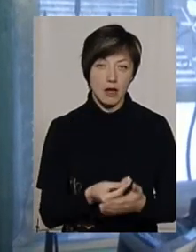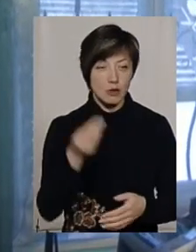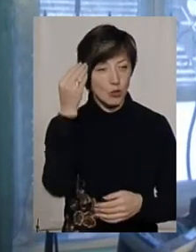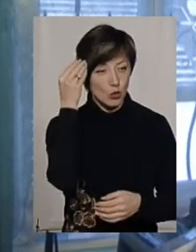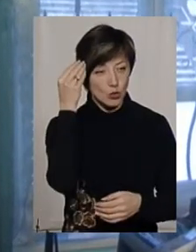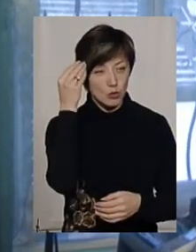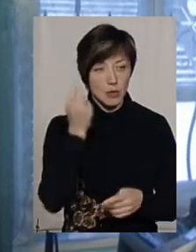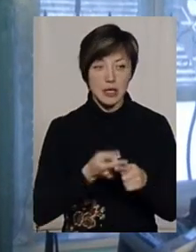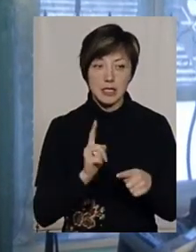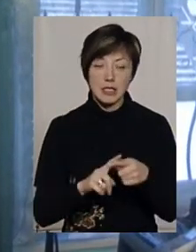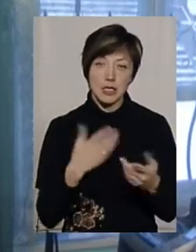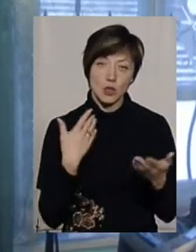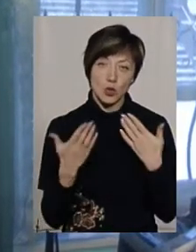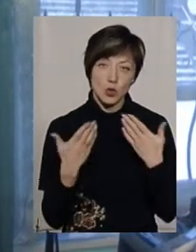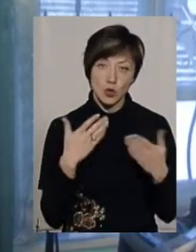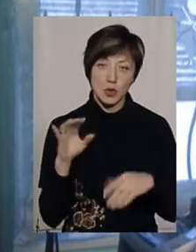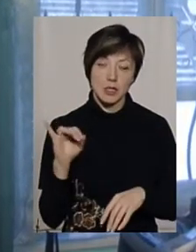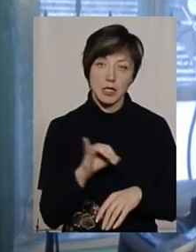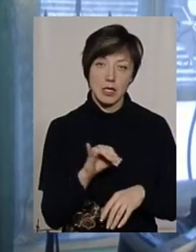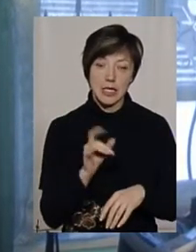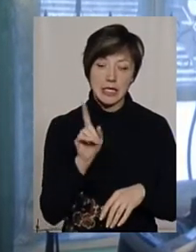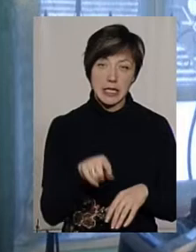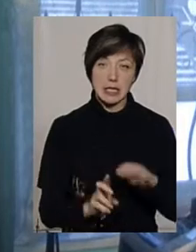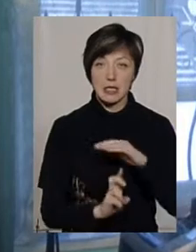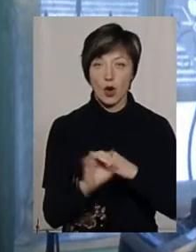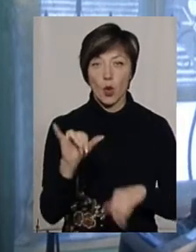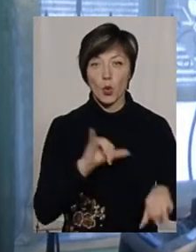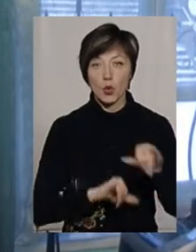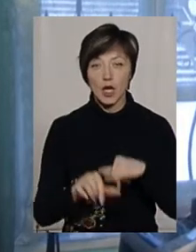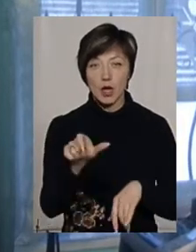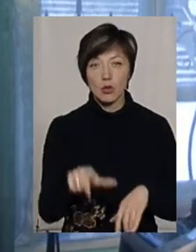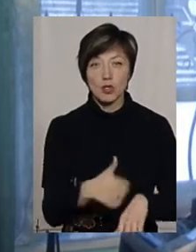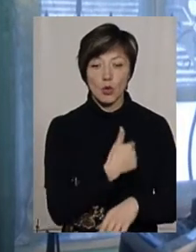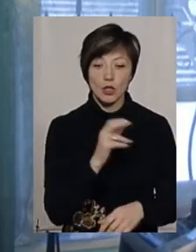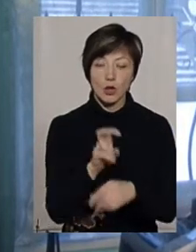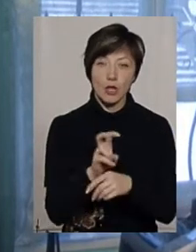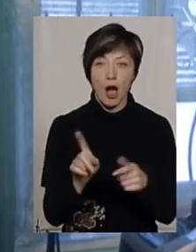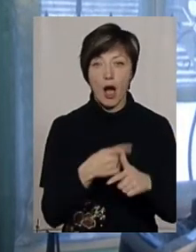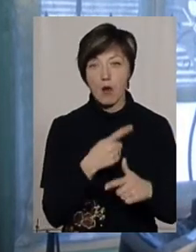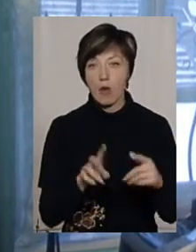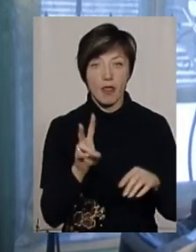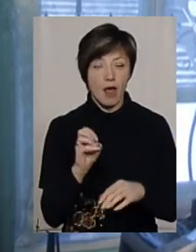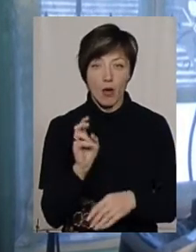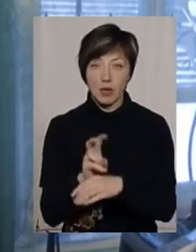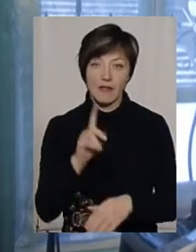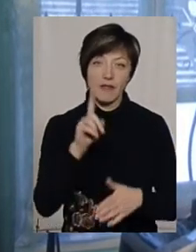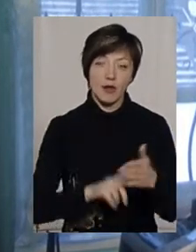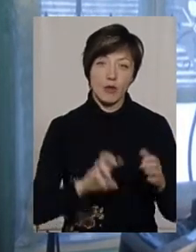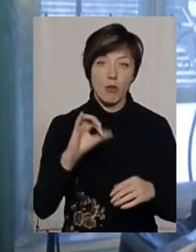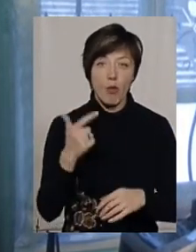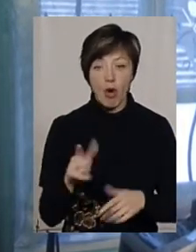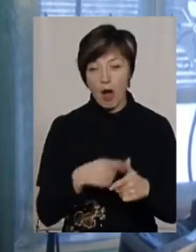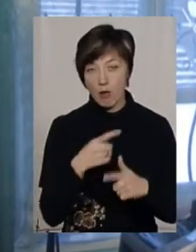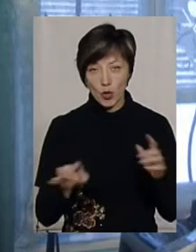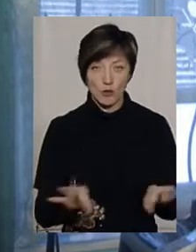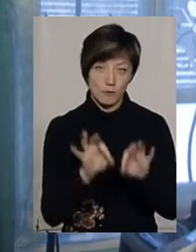розсудом. Це стосується і тієї церкви, куди людина схоче ходити або не ходити, вірувати в Бога або не вірувати ні